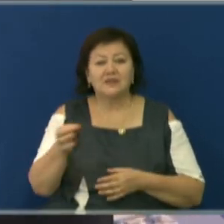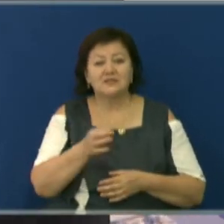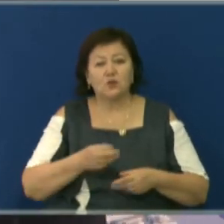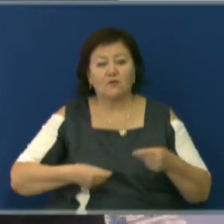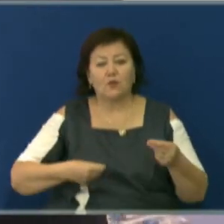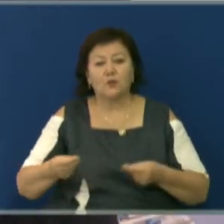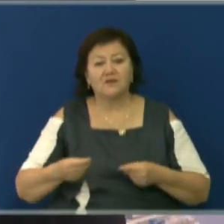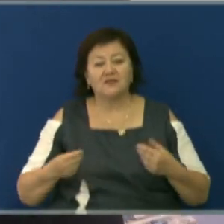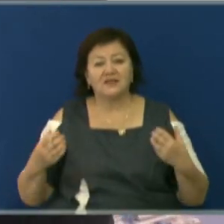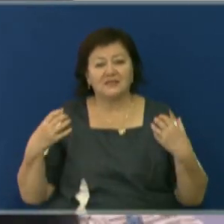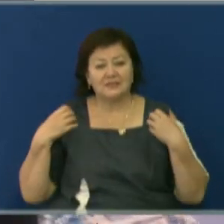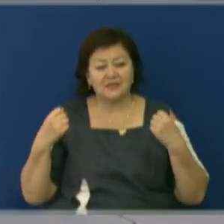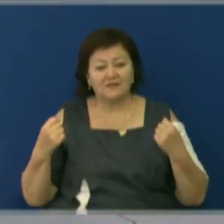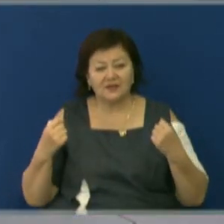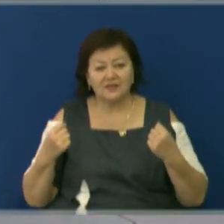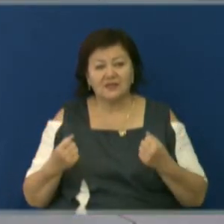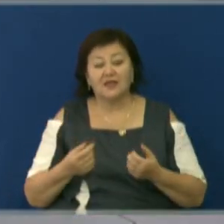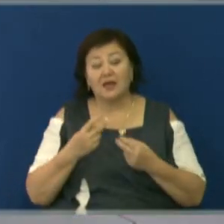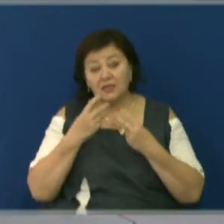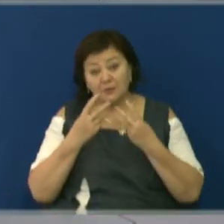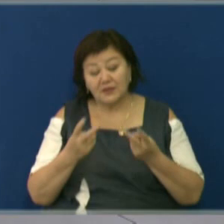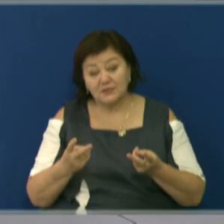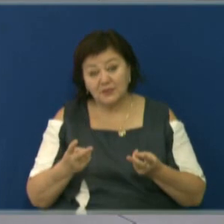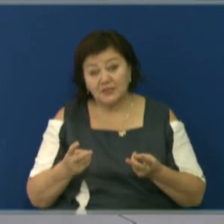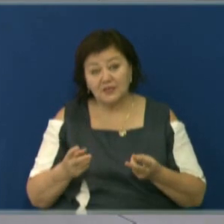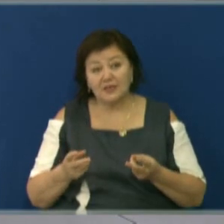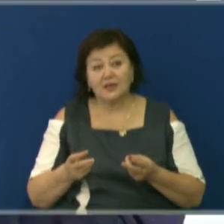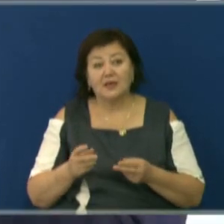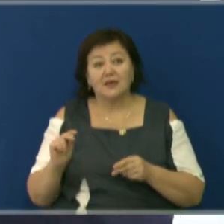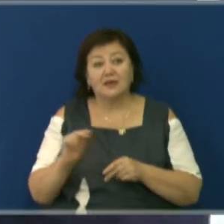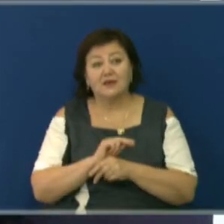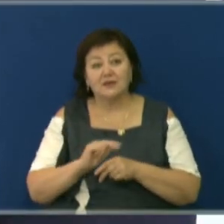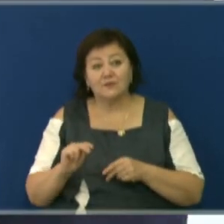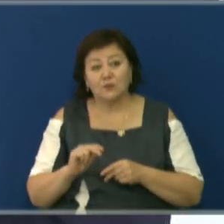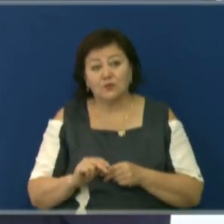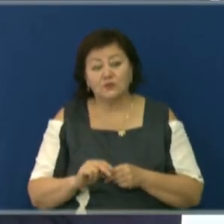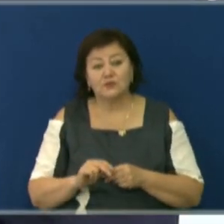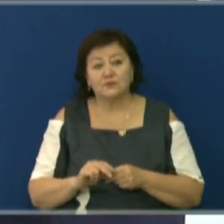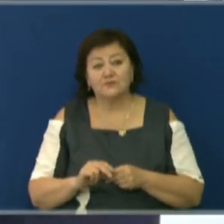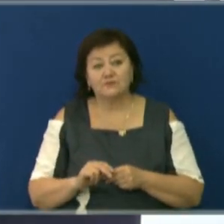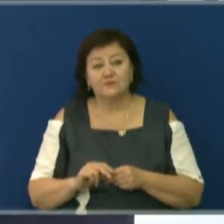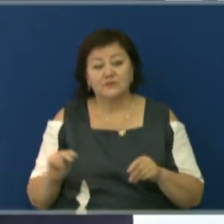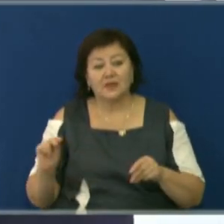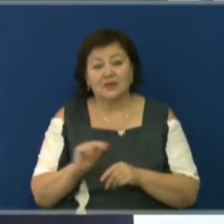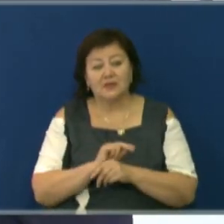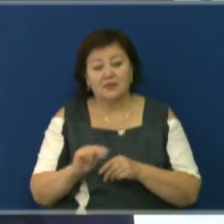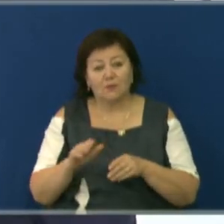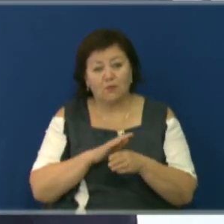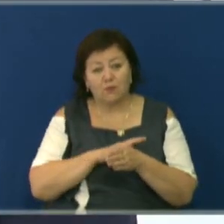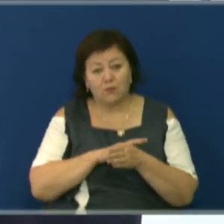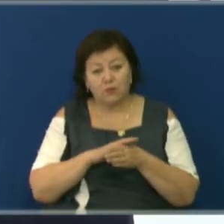Умарбеков. Они осмотрели учреждение и проделанную в нем работу. Отремонтировано, полностью